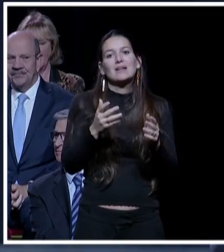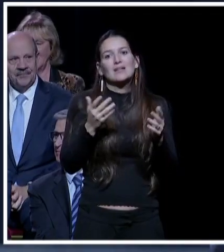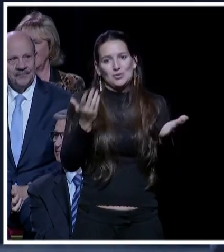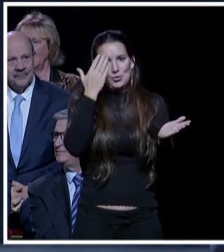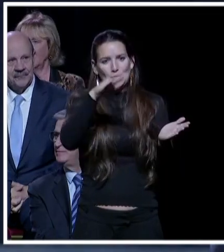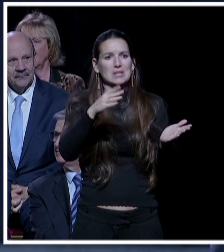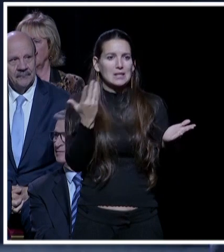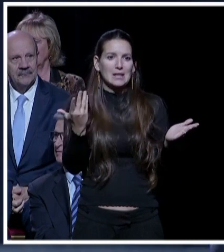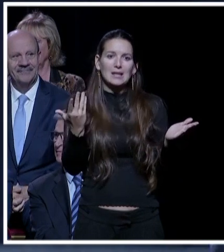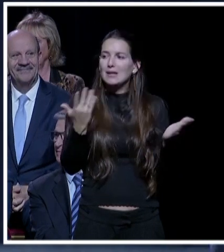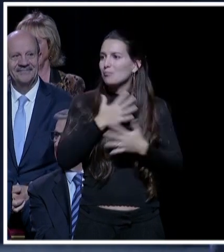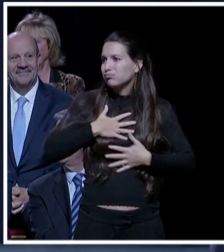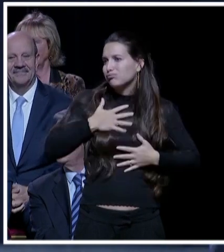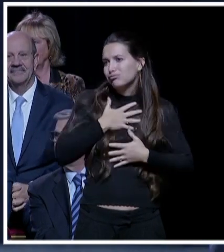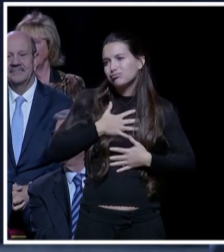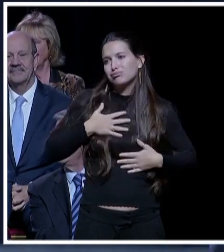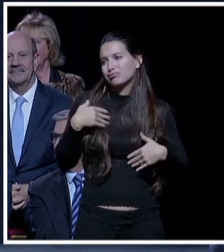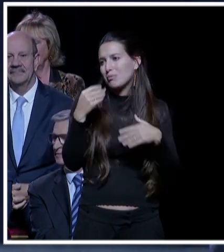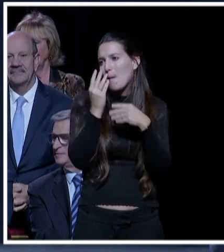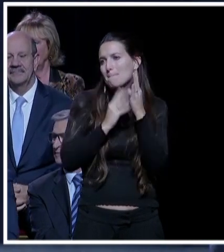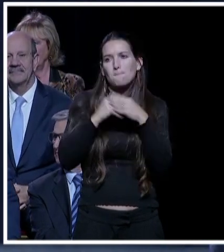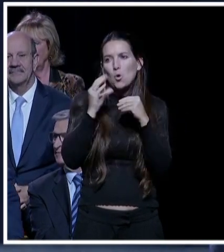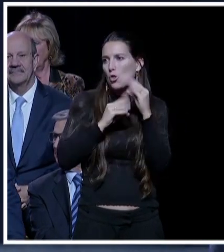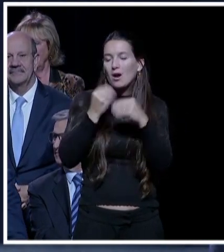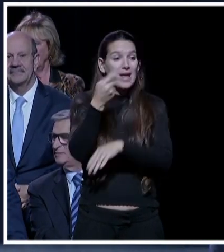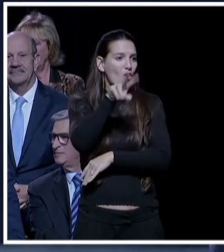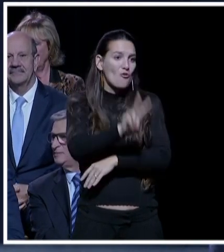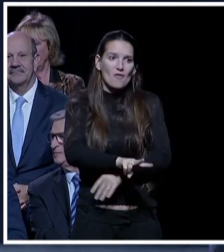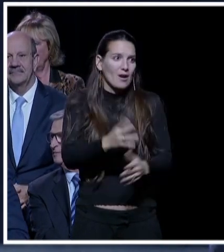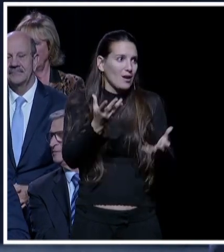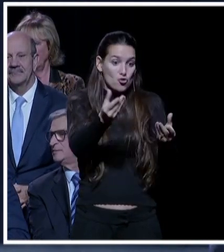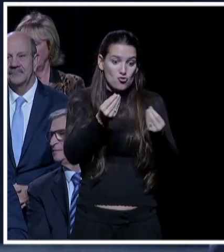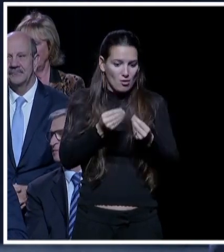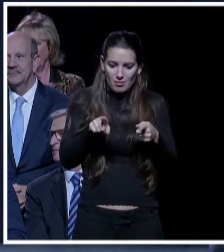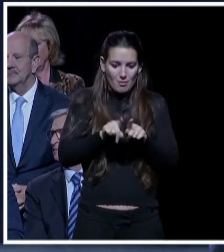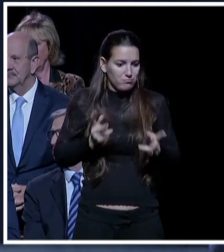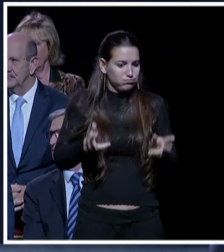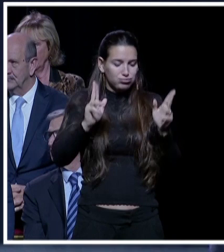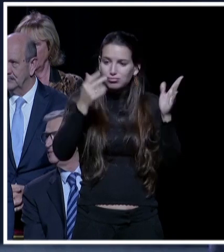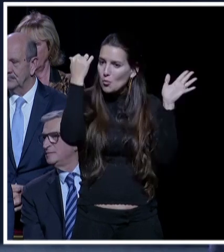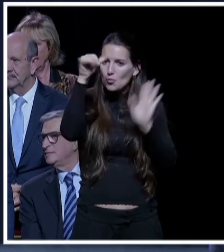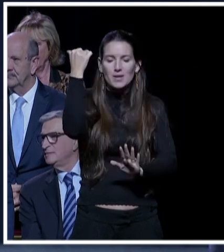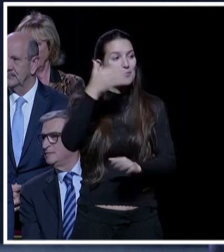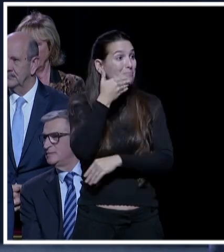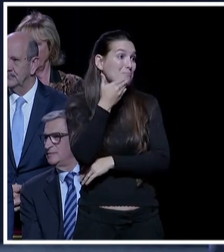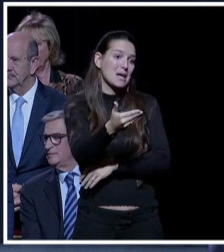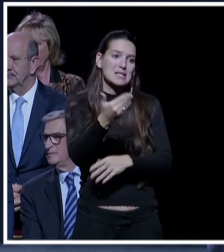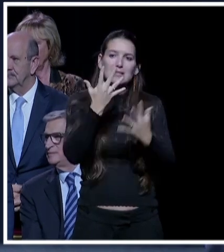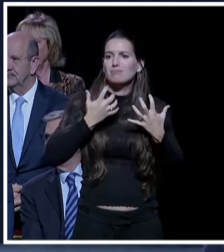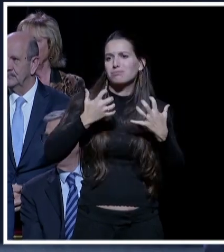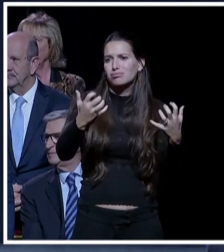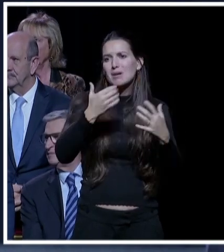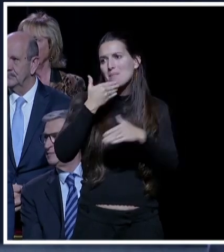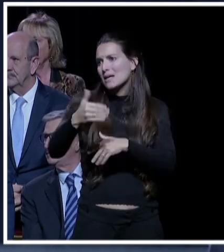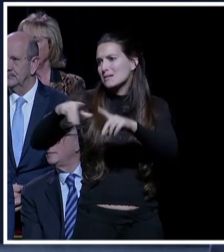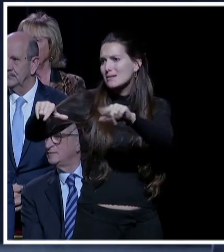Je sais que c'est une joie, un bonheur, et vous faites de ce moment un moment unique pour nous. Merci de votre présence, merci de votre chaleur, merci de